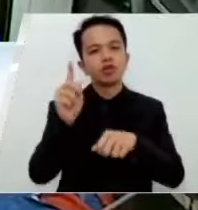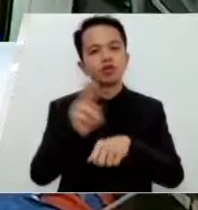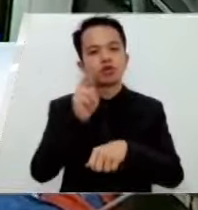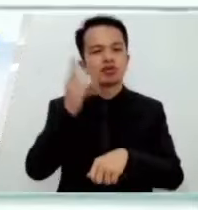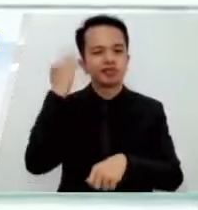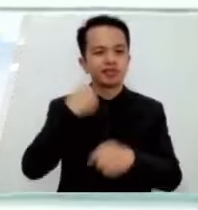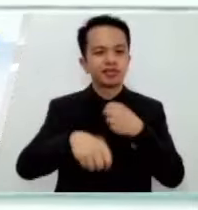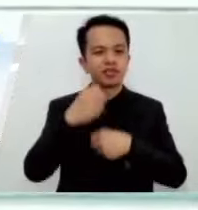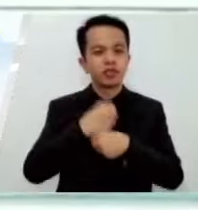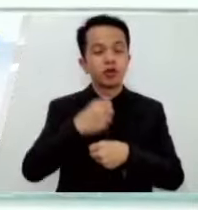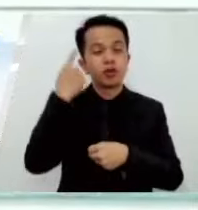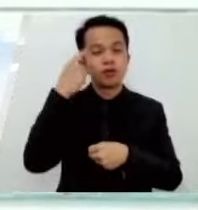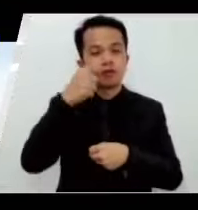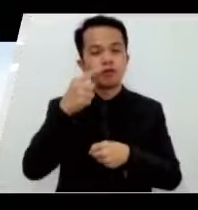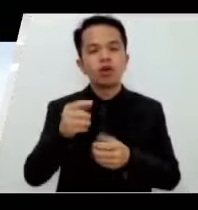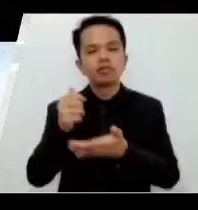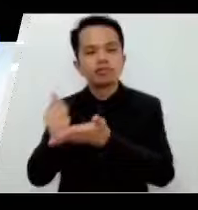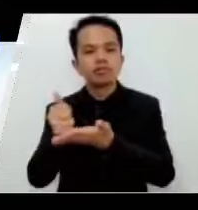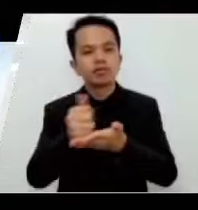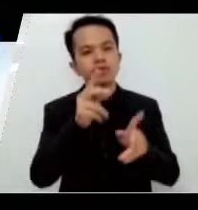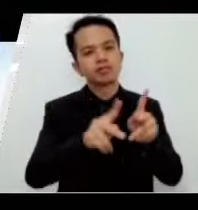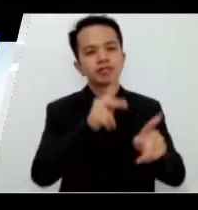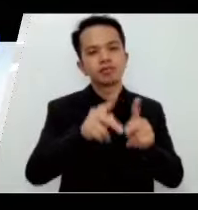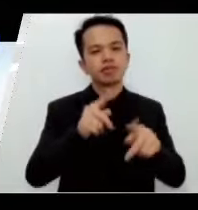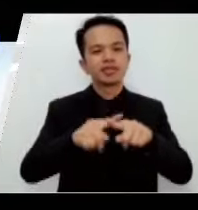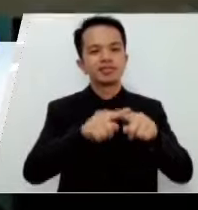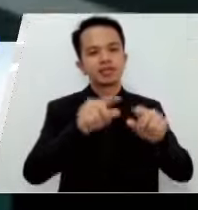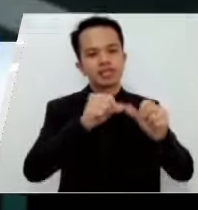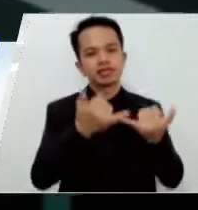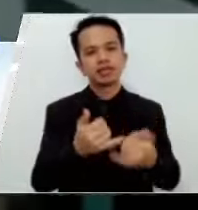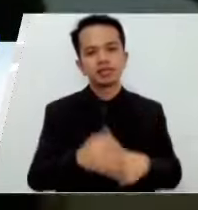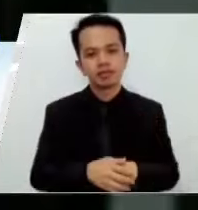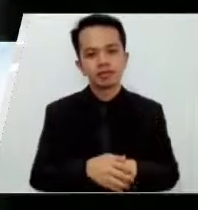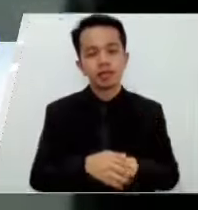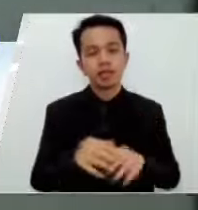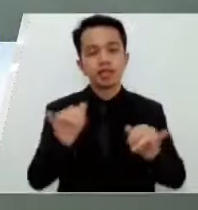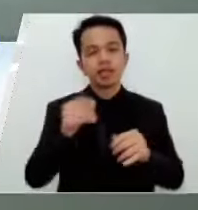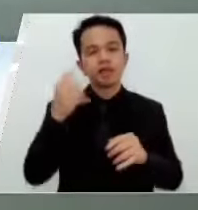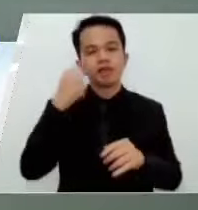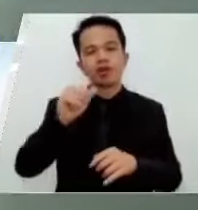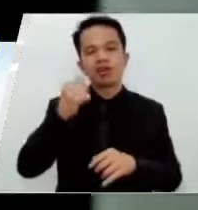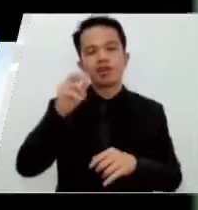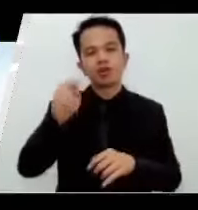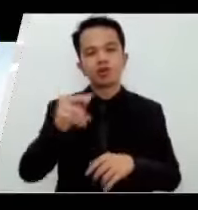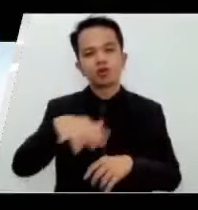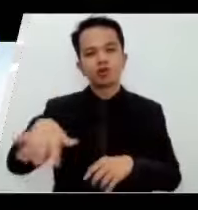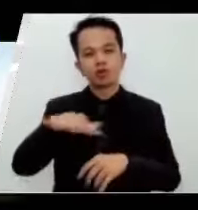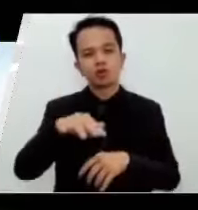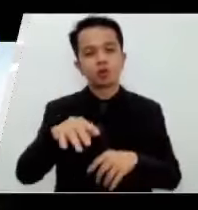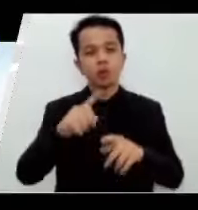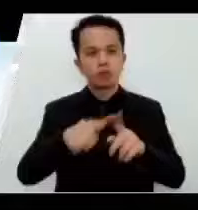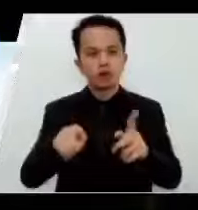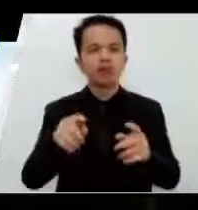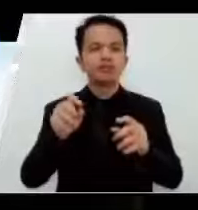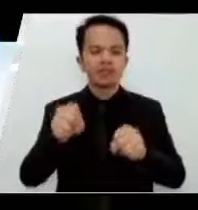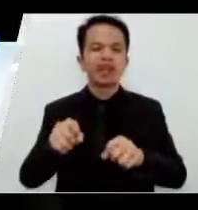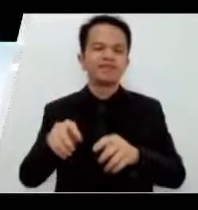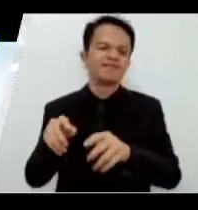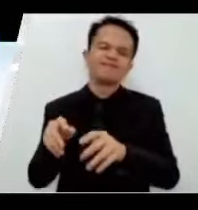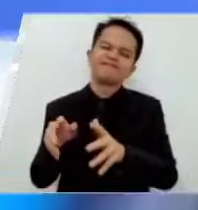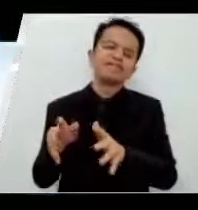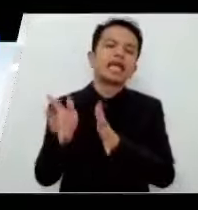sa humanitarian mission ng iba't ibang ahensya at sa resupply mission sa Ayungin Shoal. Pero matitenga rin ito sa ngayon gaya ng iba